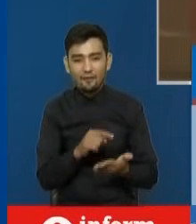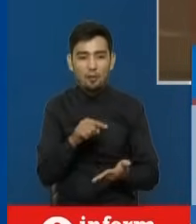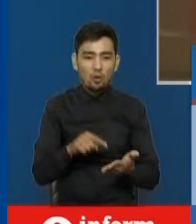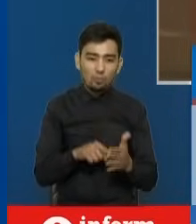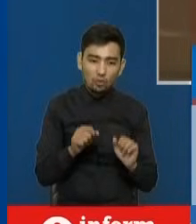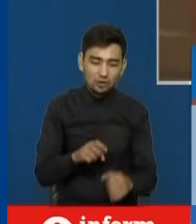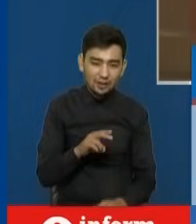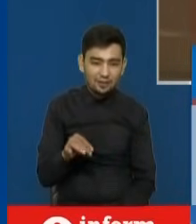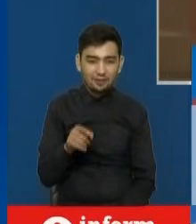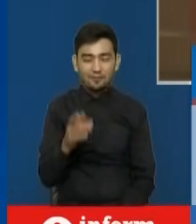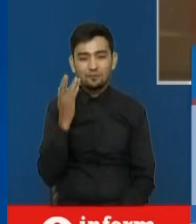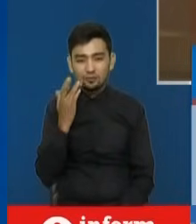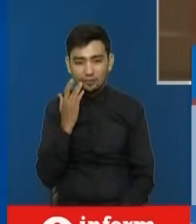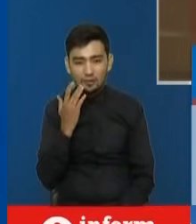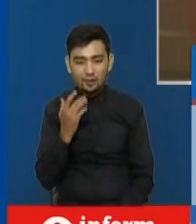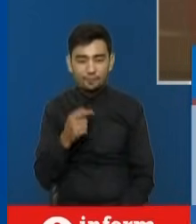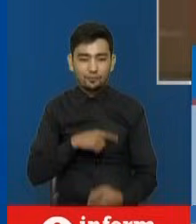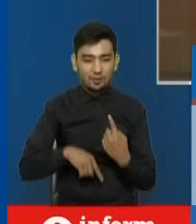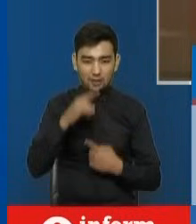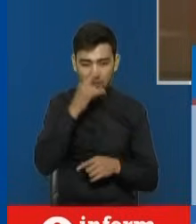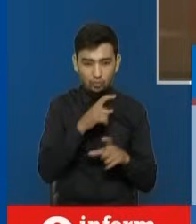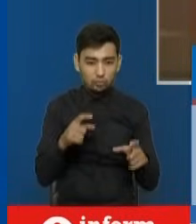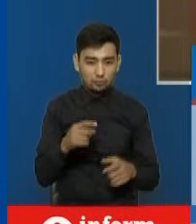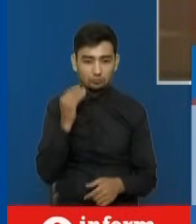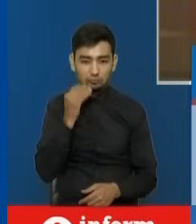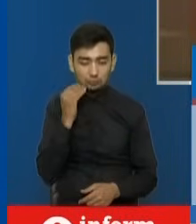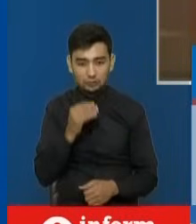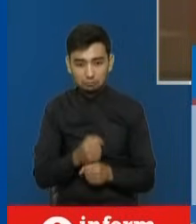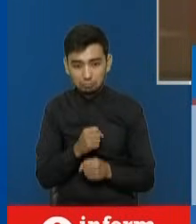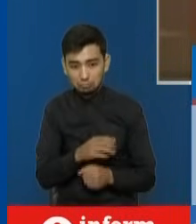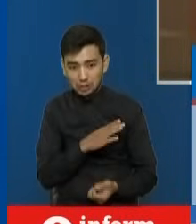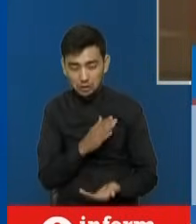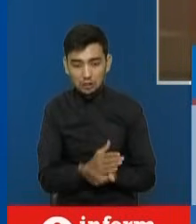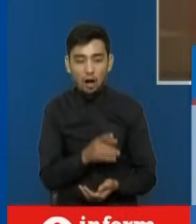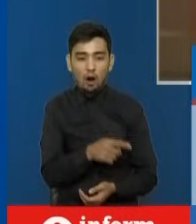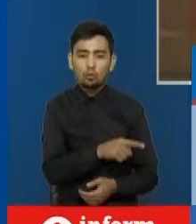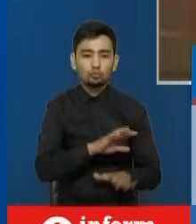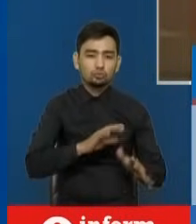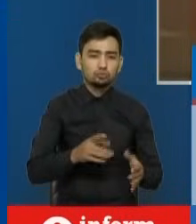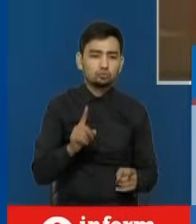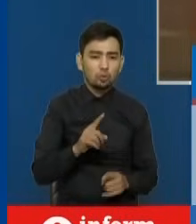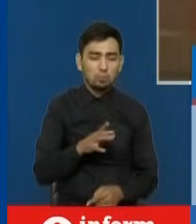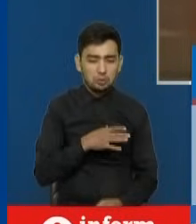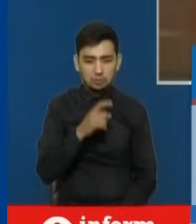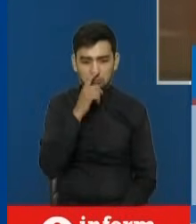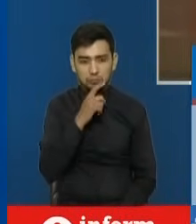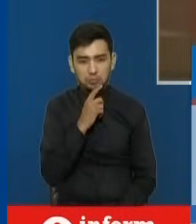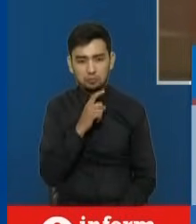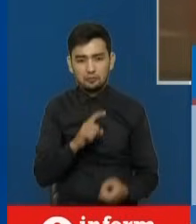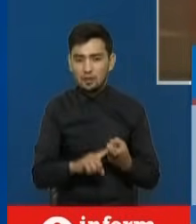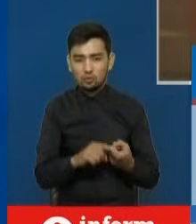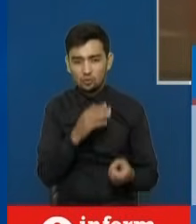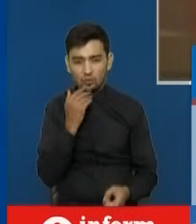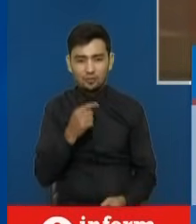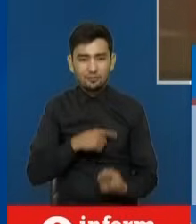общем, это всегда отличает наших казахстанских туристов. Что случилось с данным туристом, это никак не связано